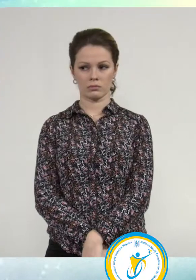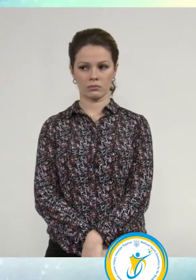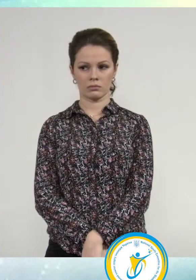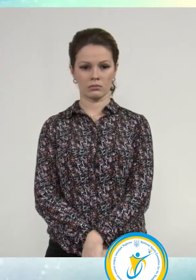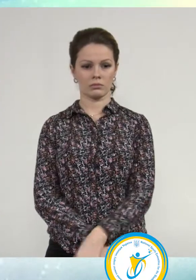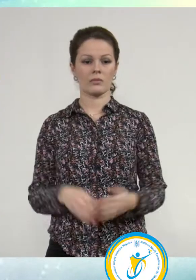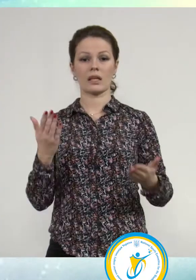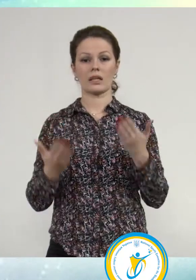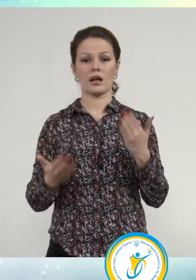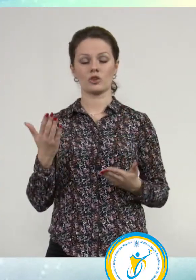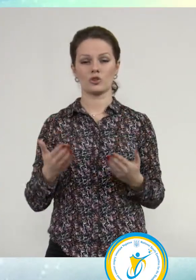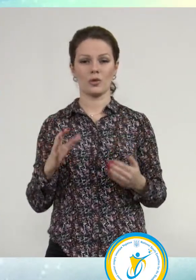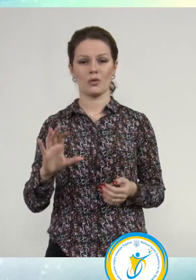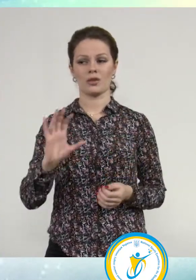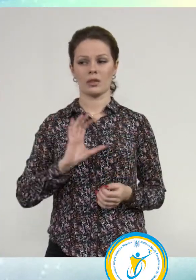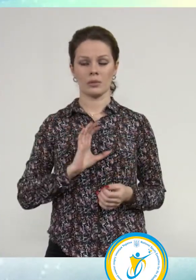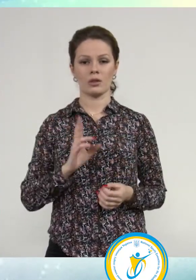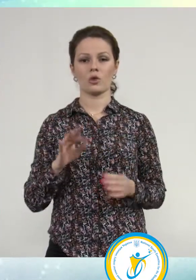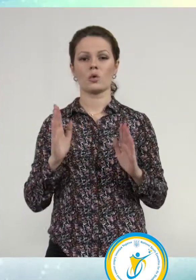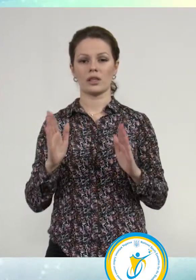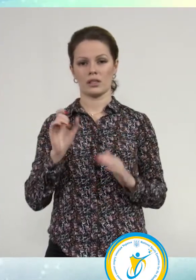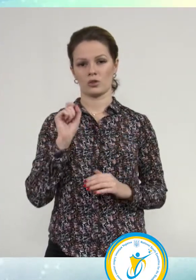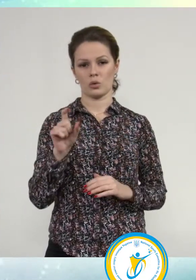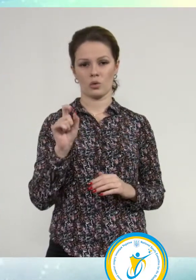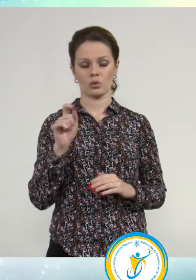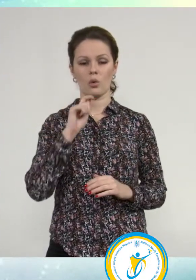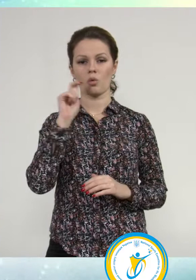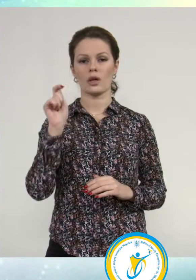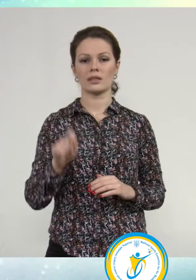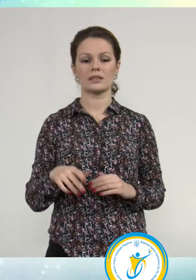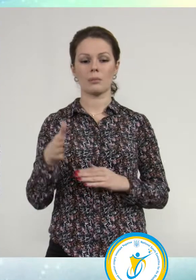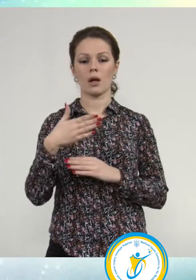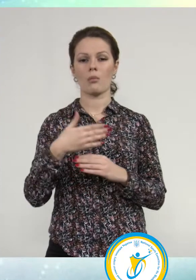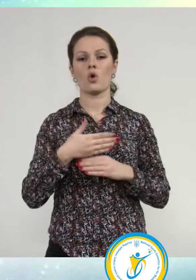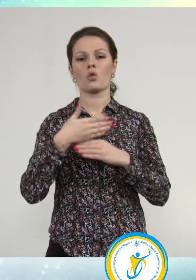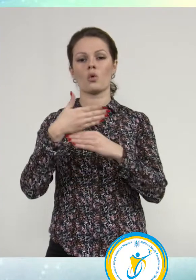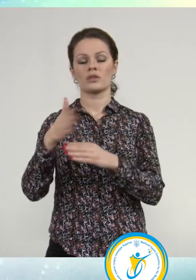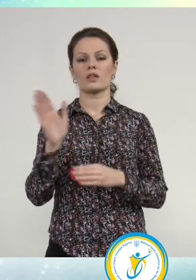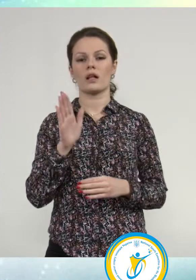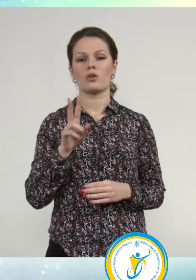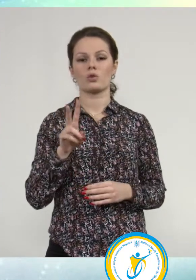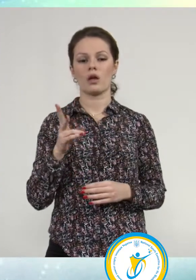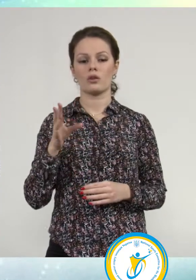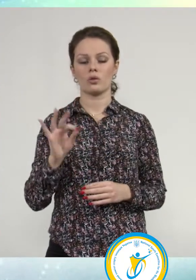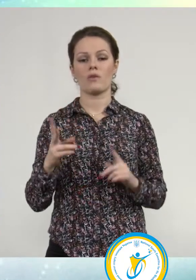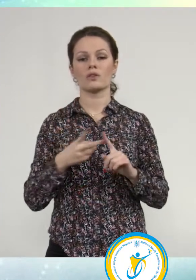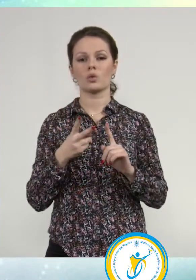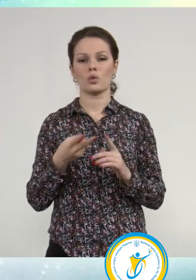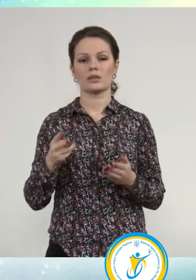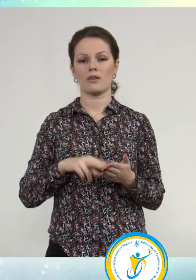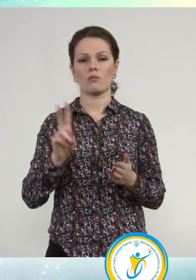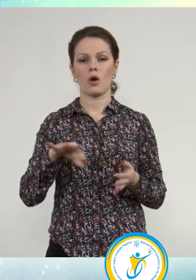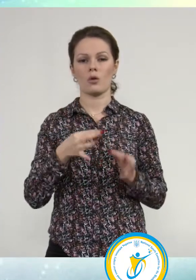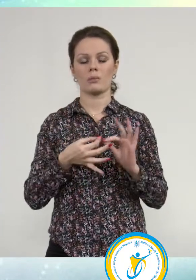Якщо одягати медаль, то тільки золоту. Український прапороносець Віталій Лук'яненко вдруге став